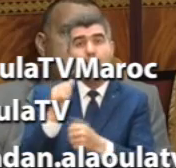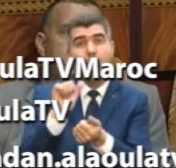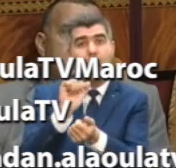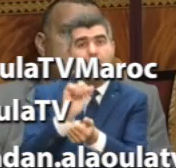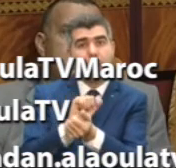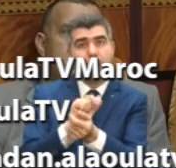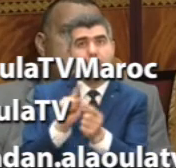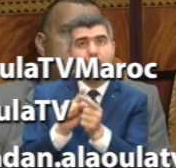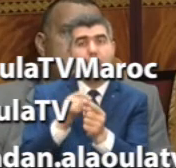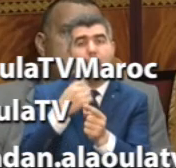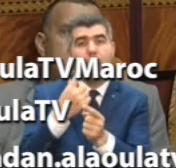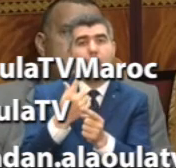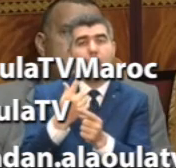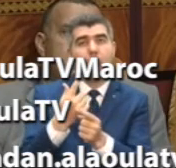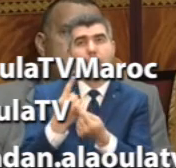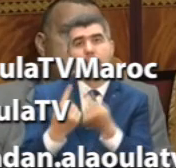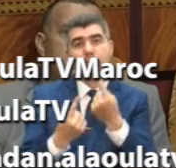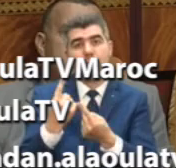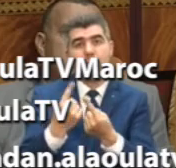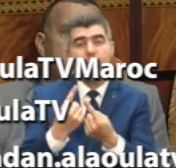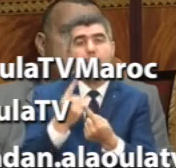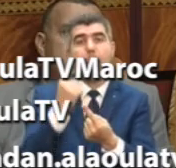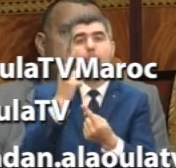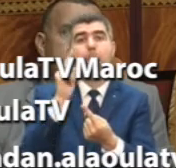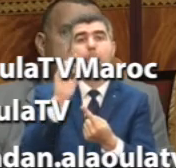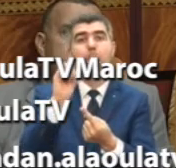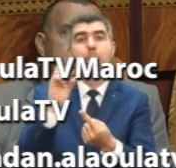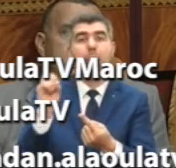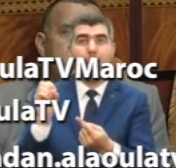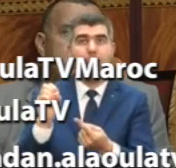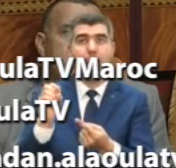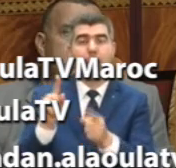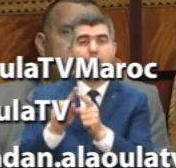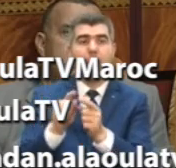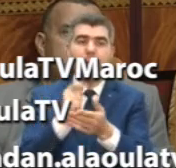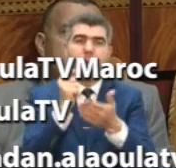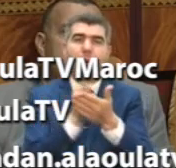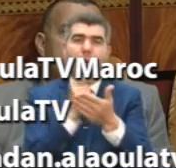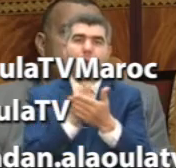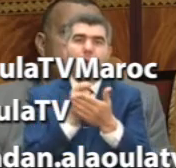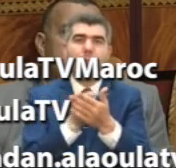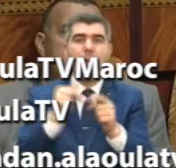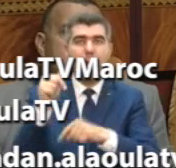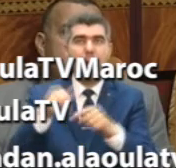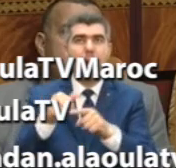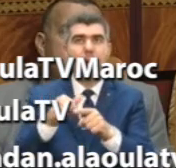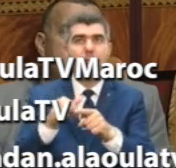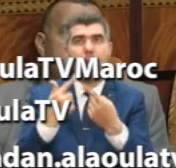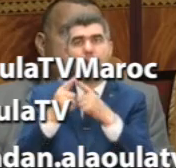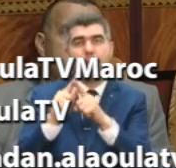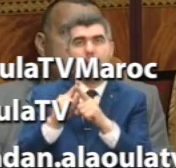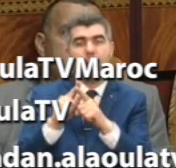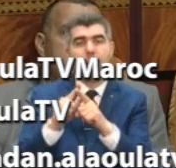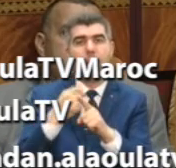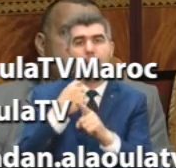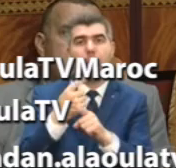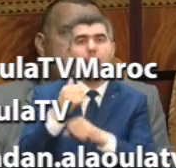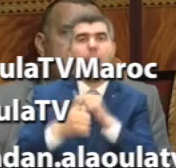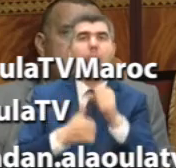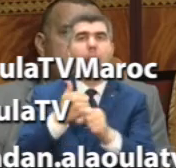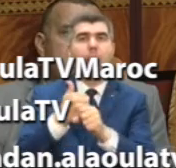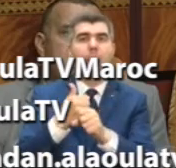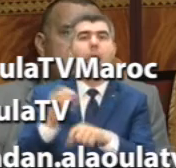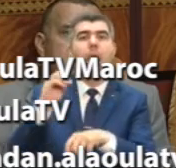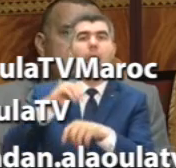نجي خرج كنقول عندك 100 ديال ديال ما نعرفش شحال ديال الايام عام ديال السجن